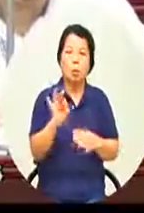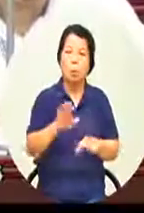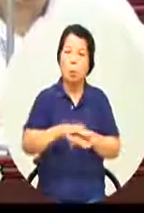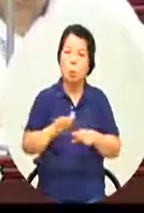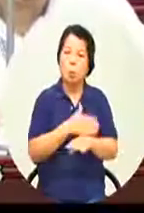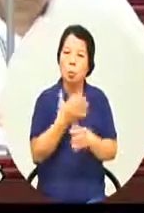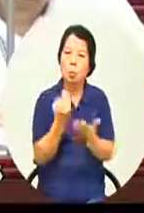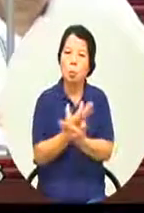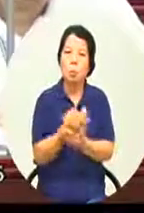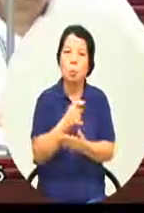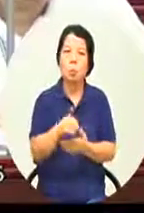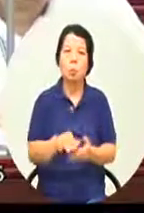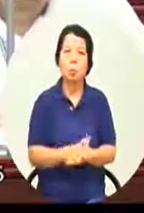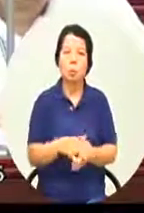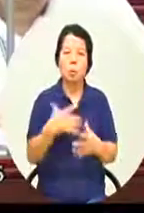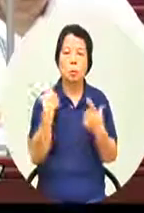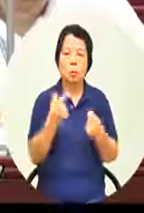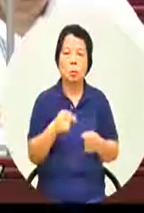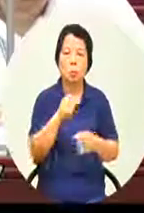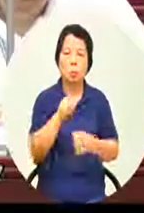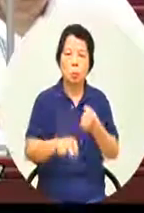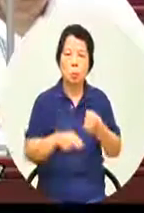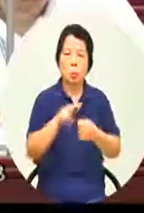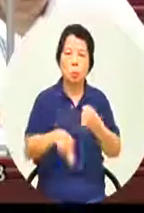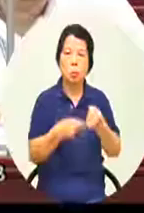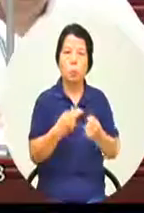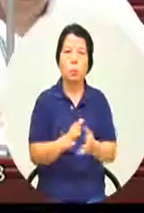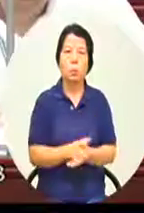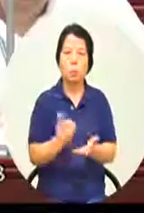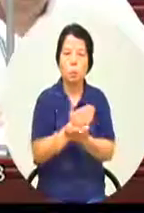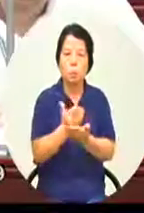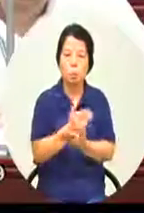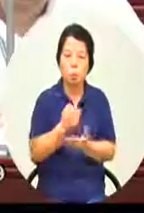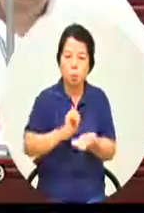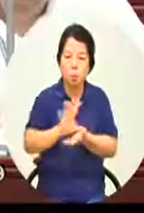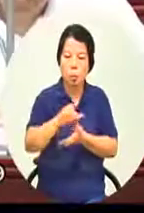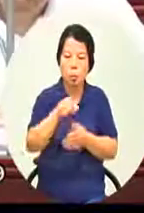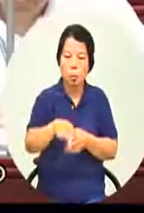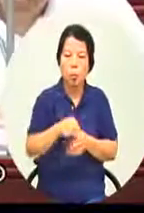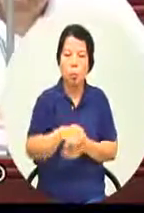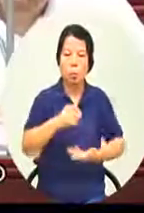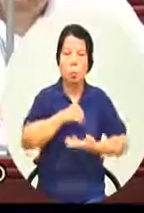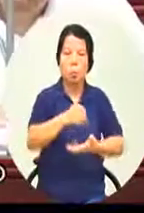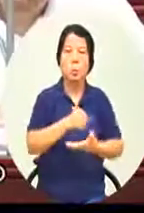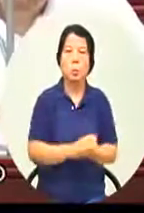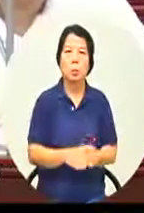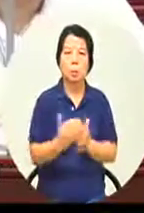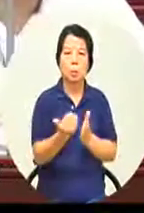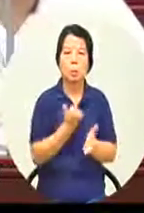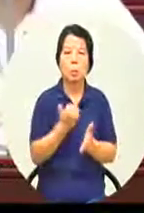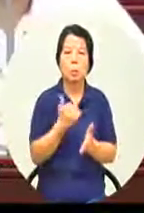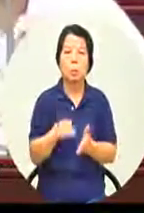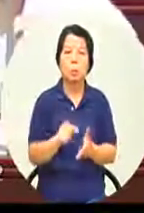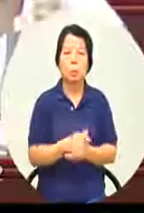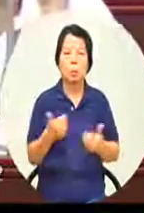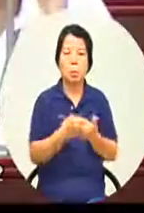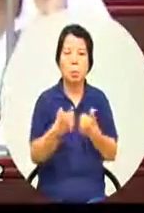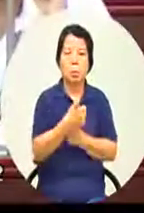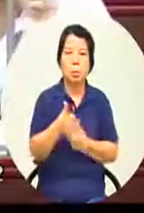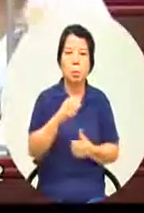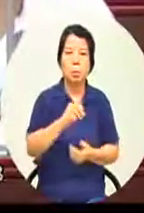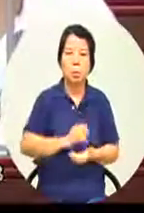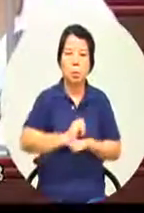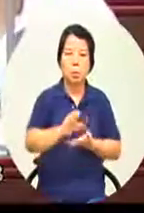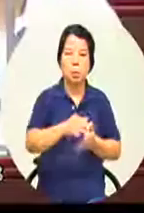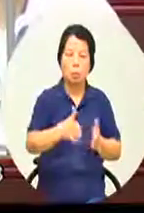以我们原则上目前初步那个评估报告里面是这样的一个建议。不过刚才我跟议员所报告的，我们还